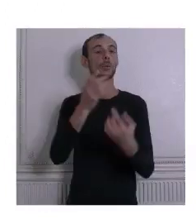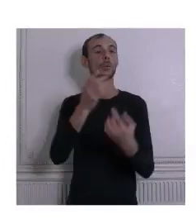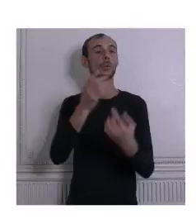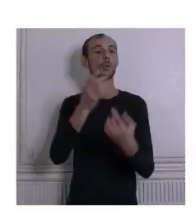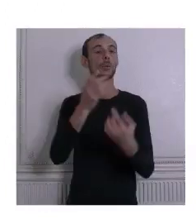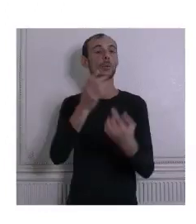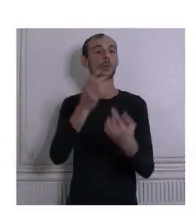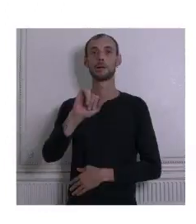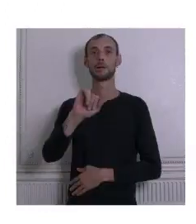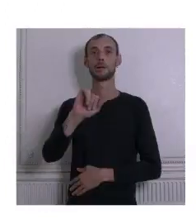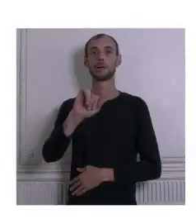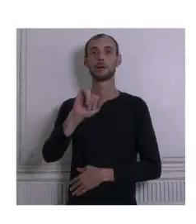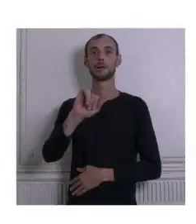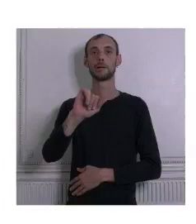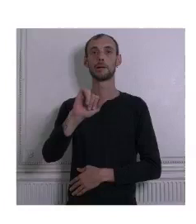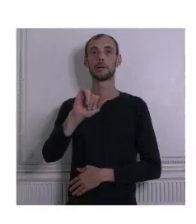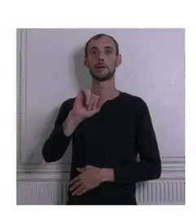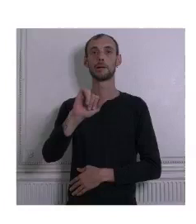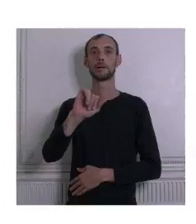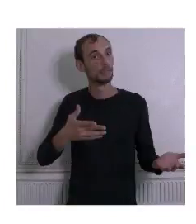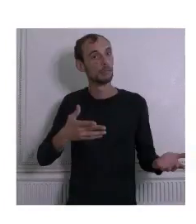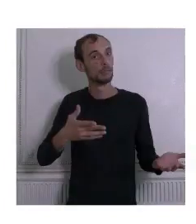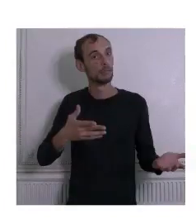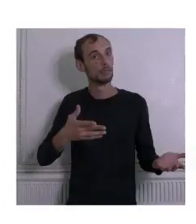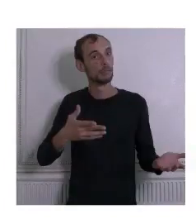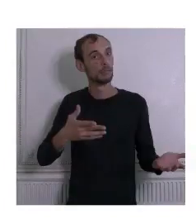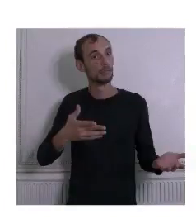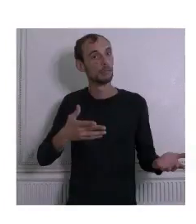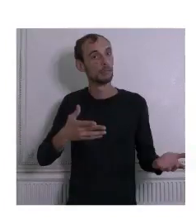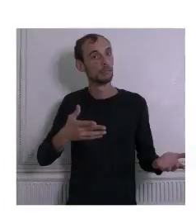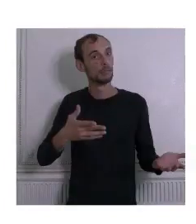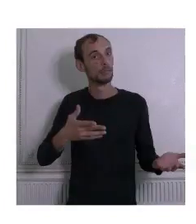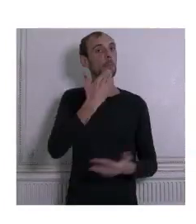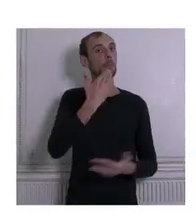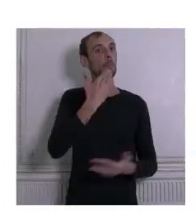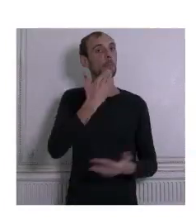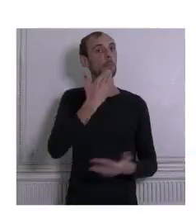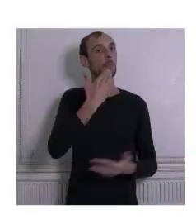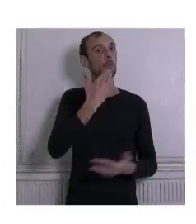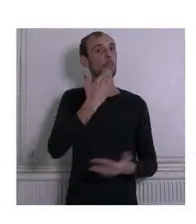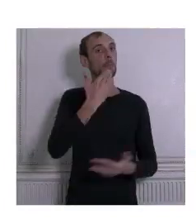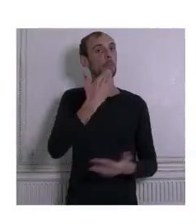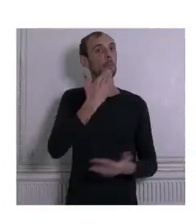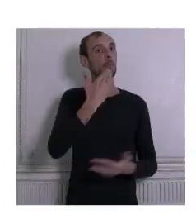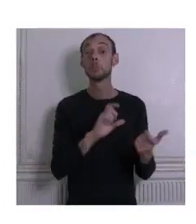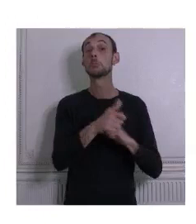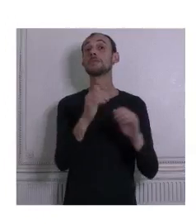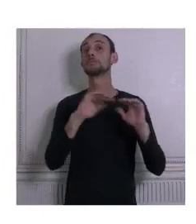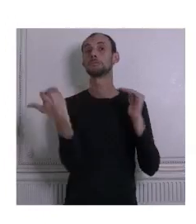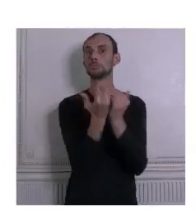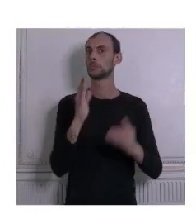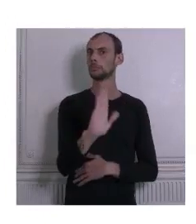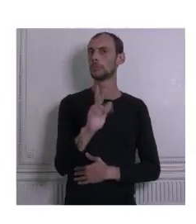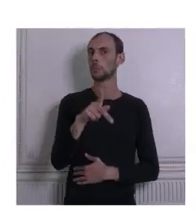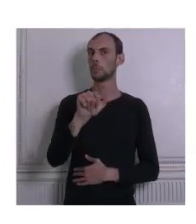taille-là, à se doter de 100% d'un éclairage LED de notre éclairage public. Je dis 100%, la vérité doit être autour